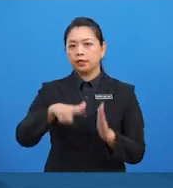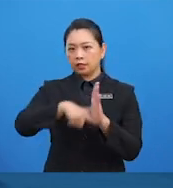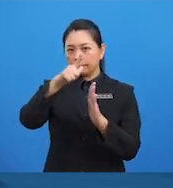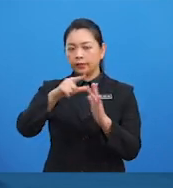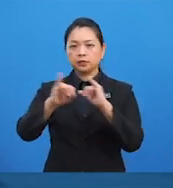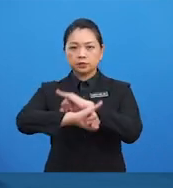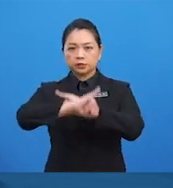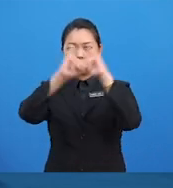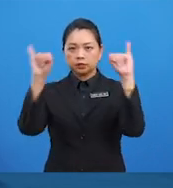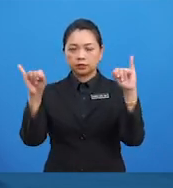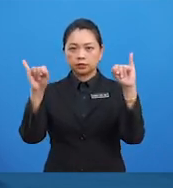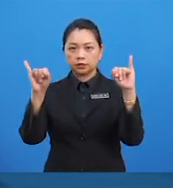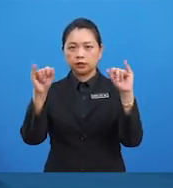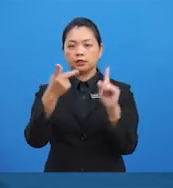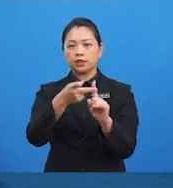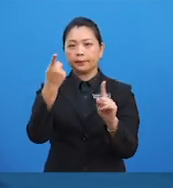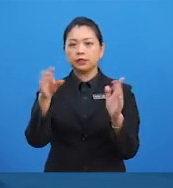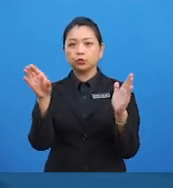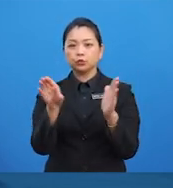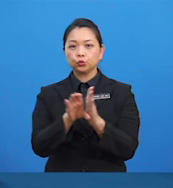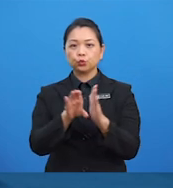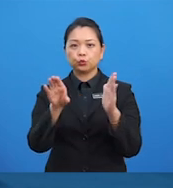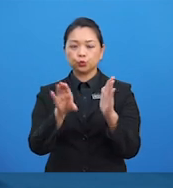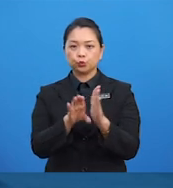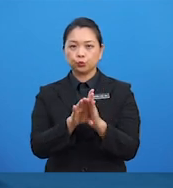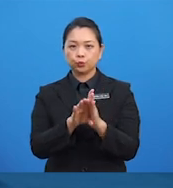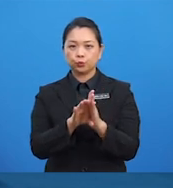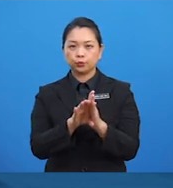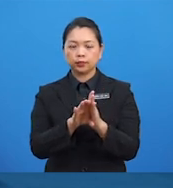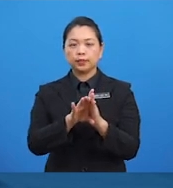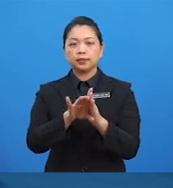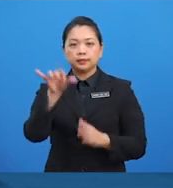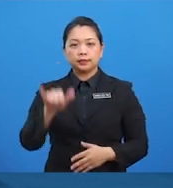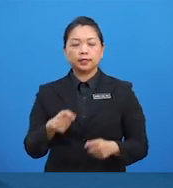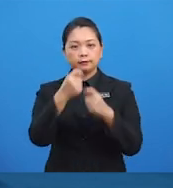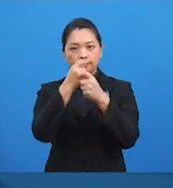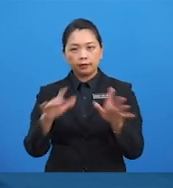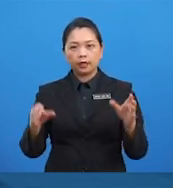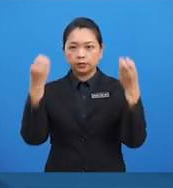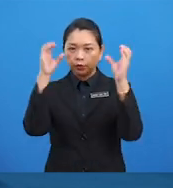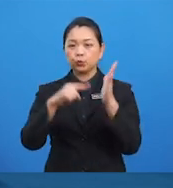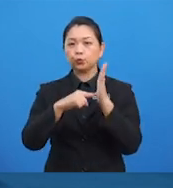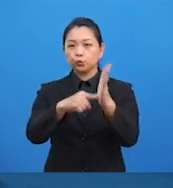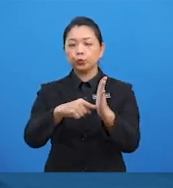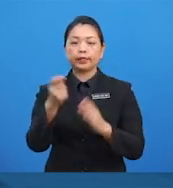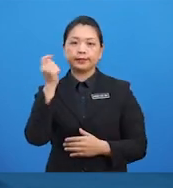jelas daripada contoh yang telah cikgu tunjukkan itu